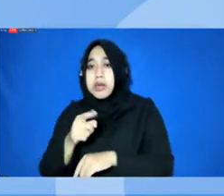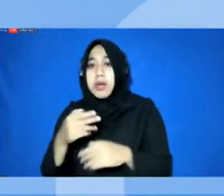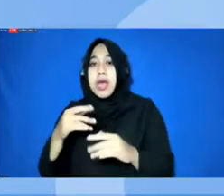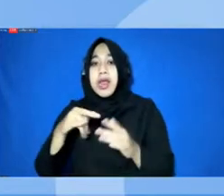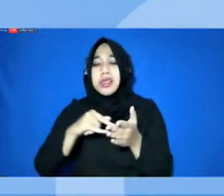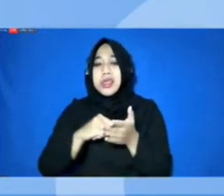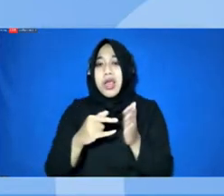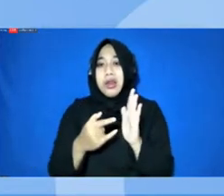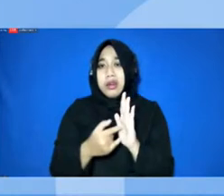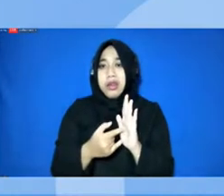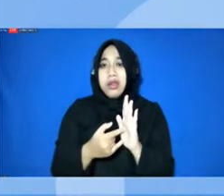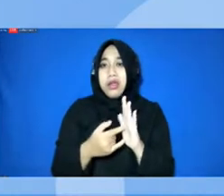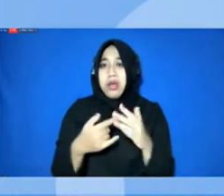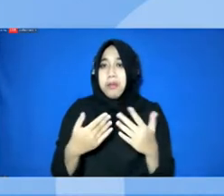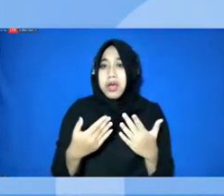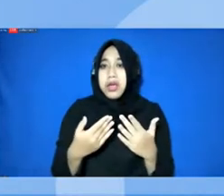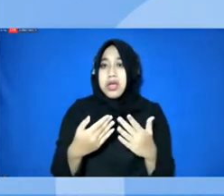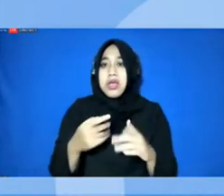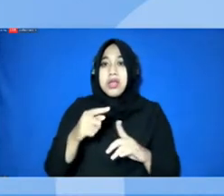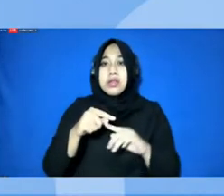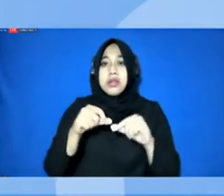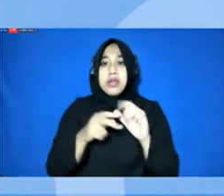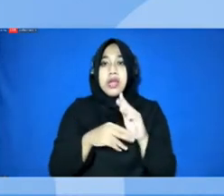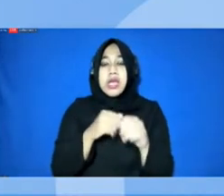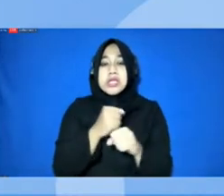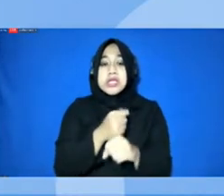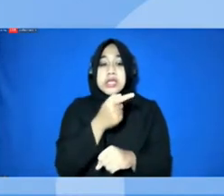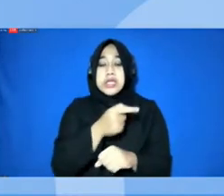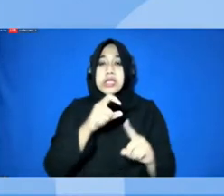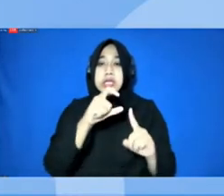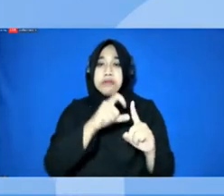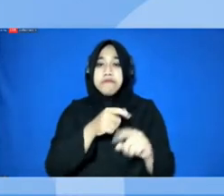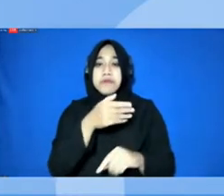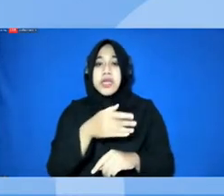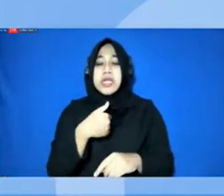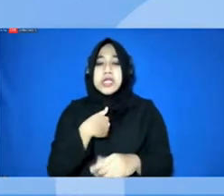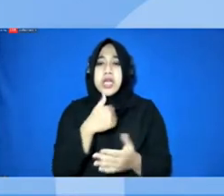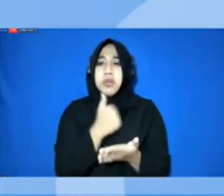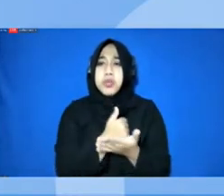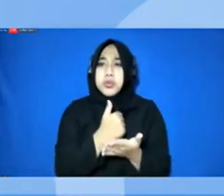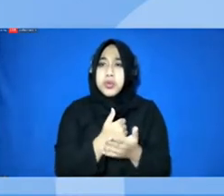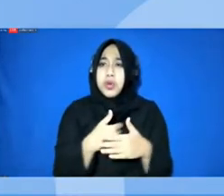teknik tracingnya gitu. Jadi saya